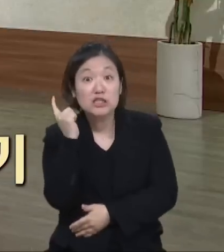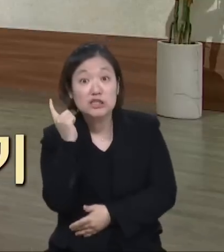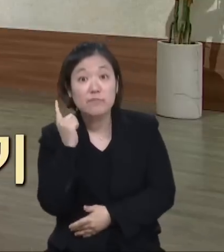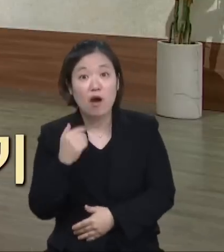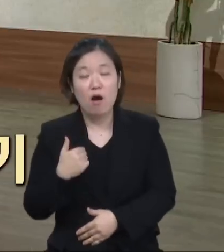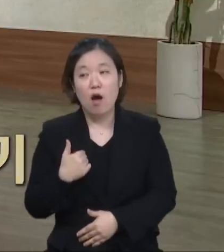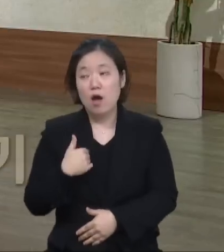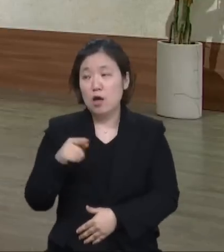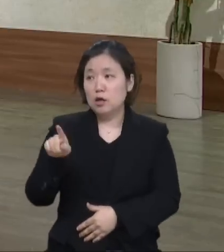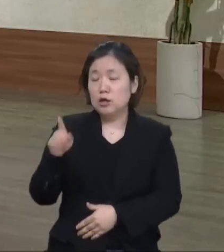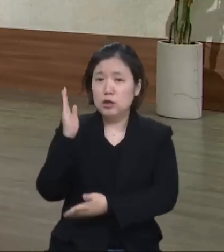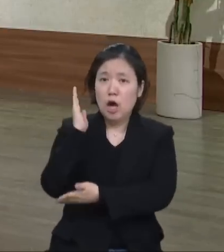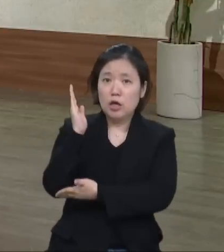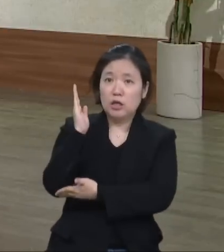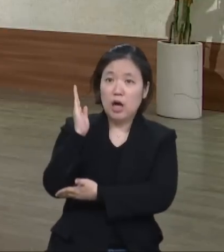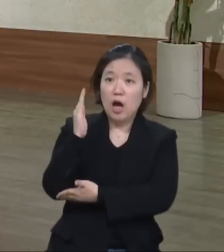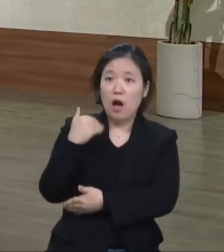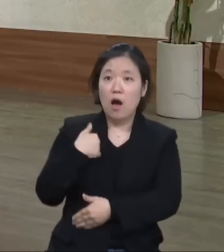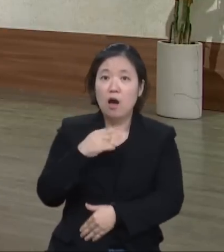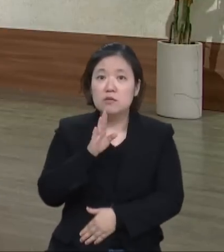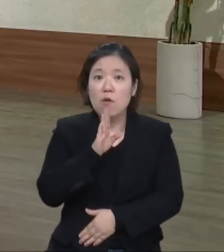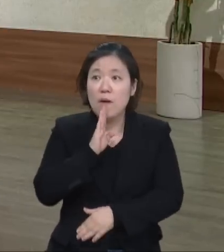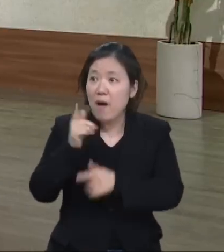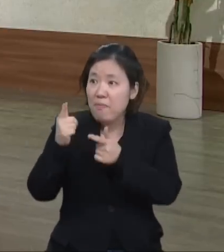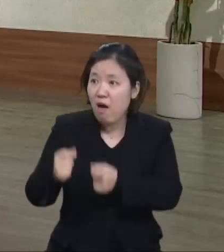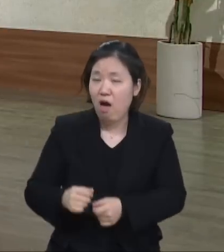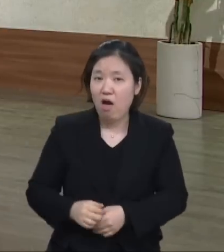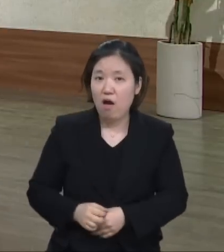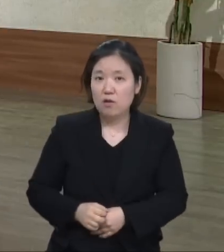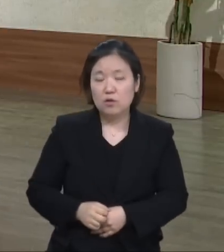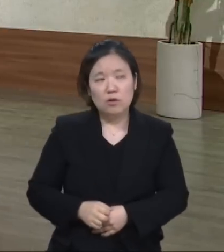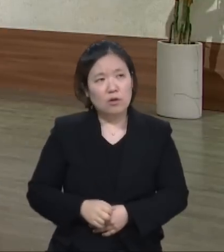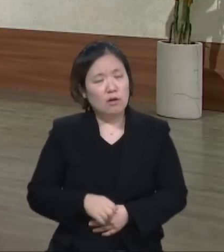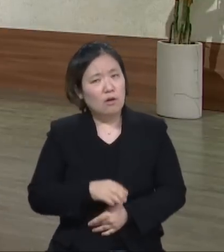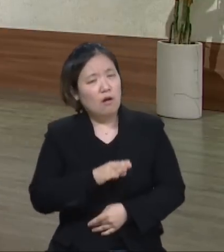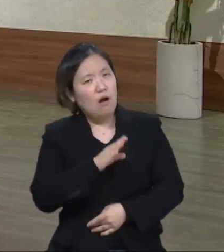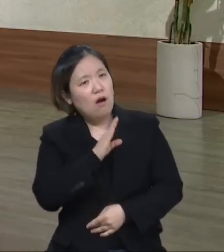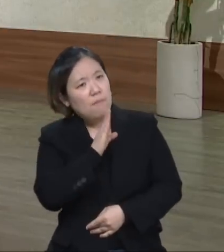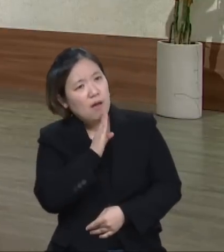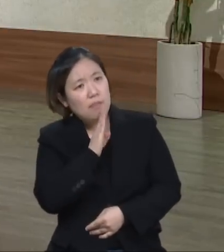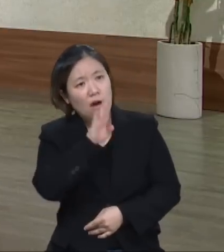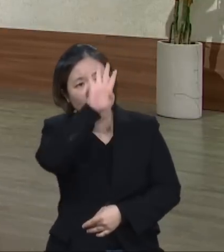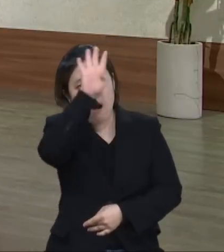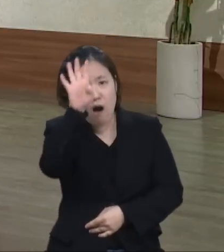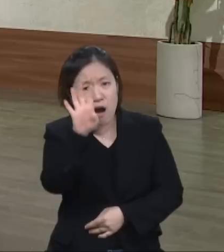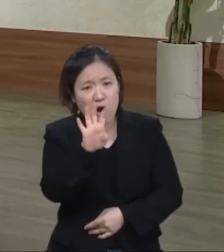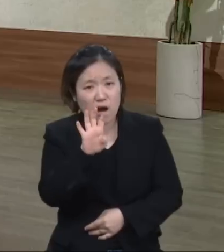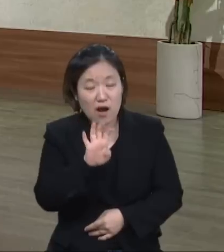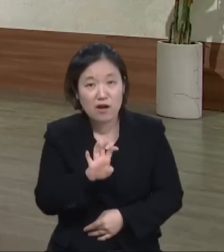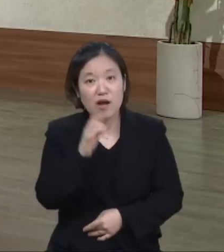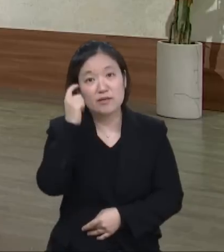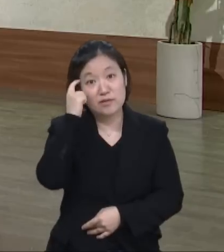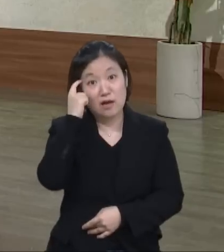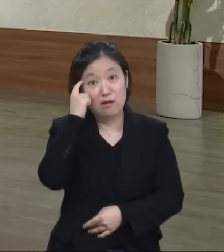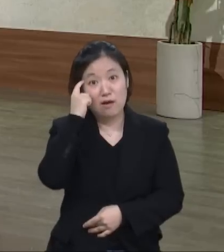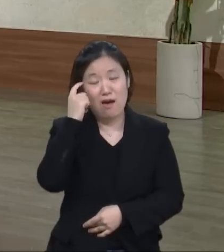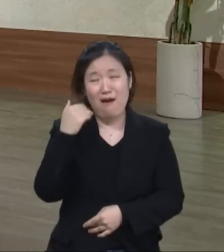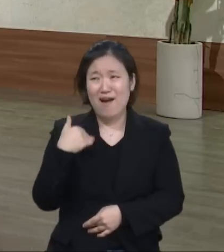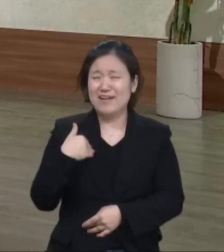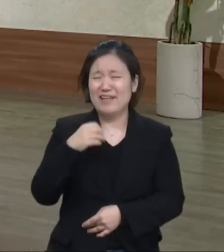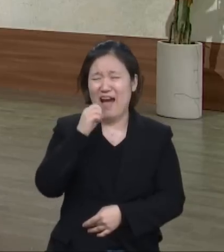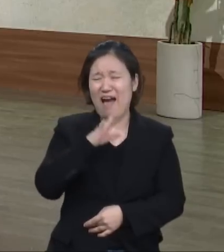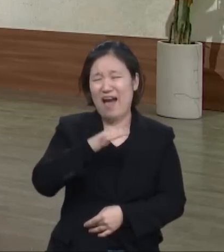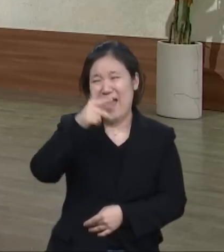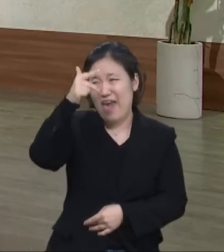진짜 이게 진짜 실제로 있는 일일까 이게 과연 진짜 있었던 일일까 그냥 옛날 큰